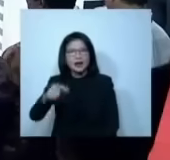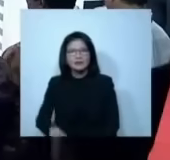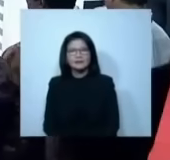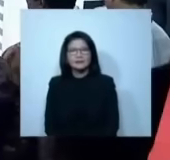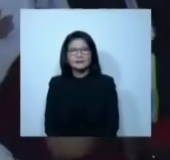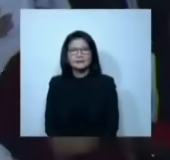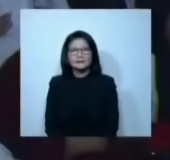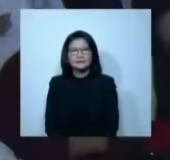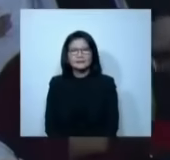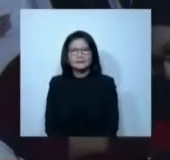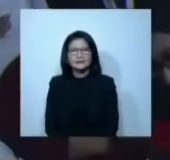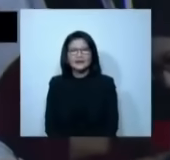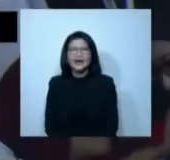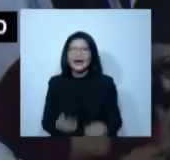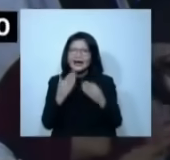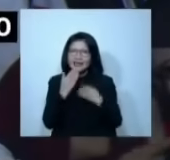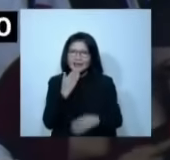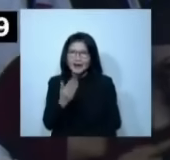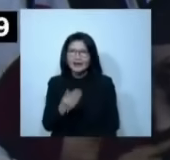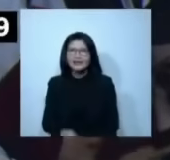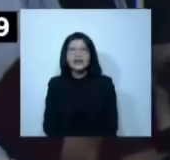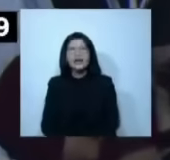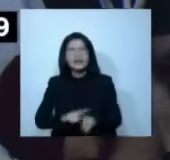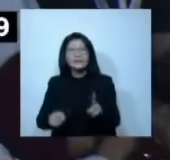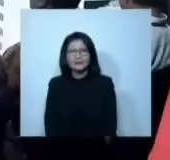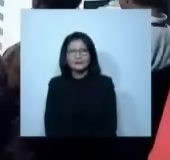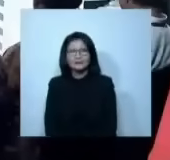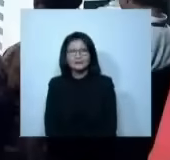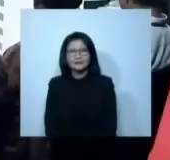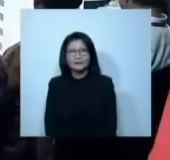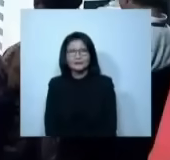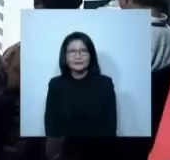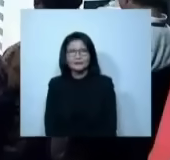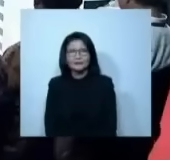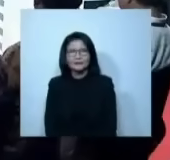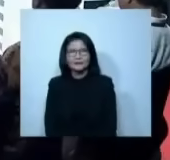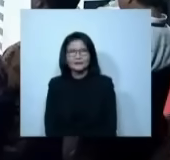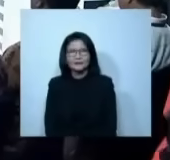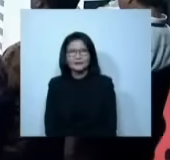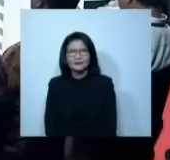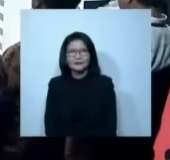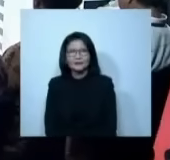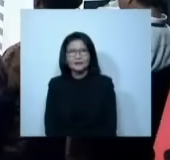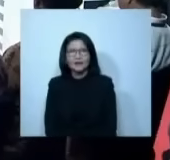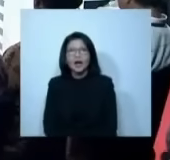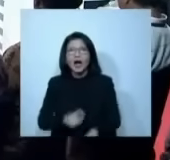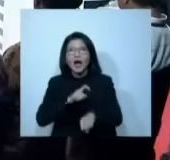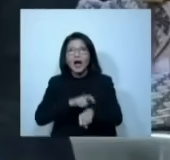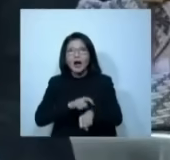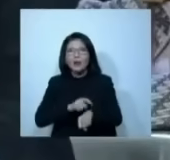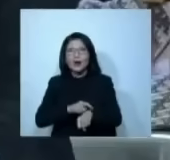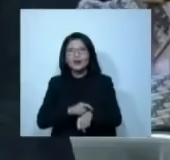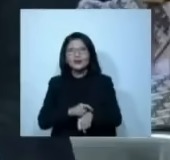tidak dituntaskan tapi terlepas dari itu semua ee ada juga misalnya ee kontes karakter ya ketika